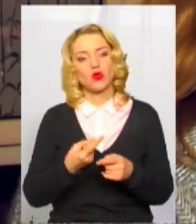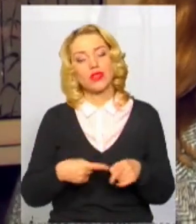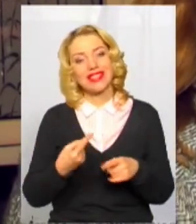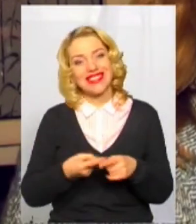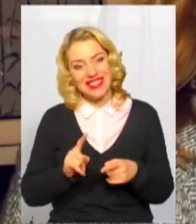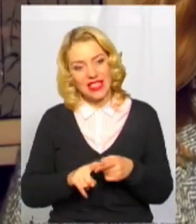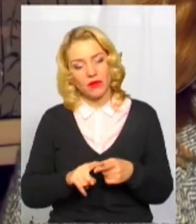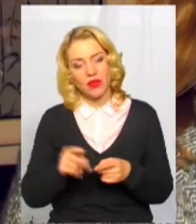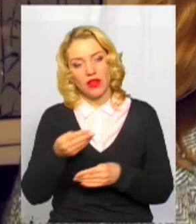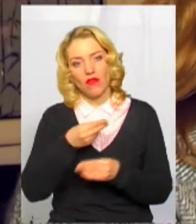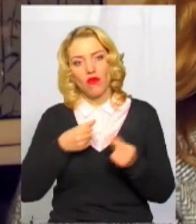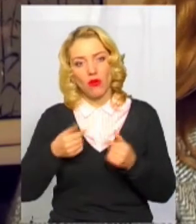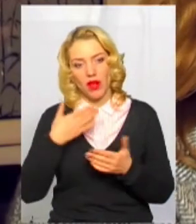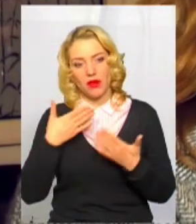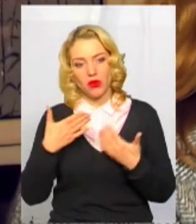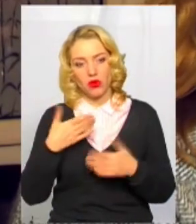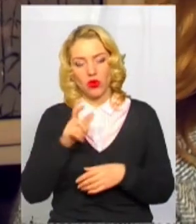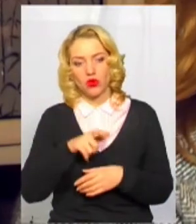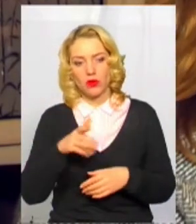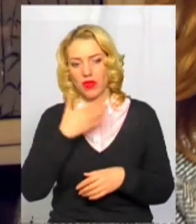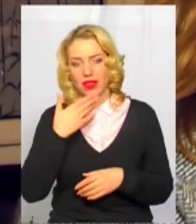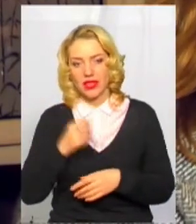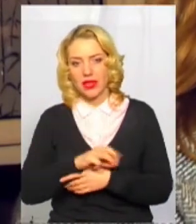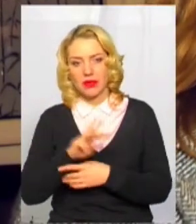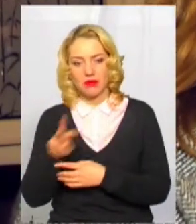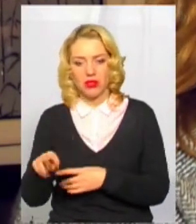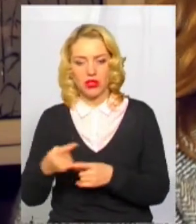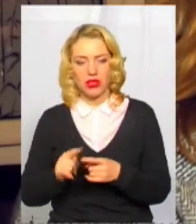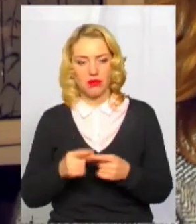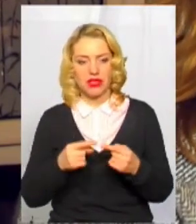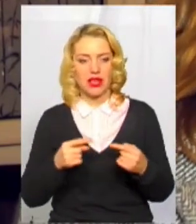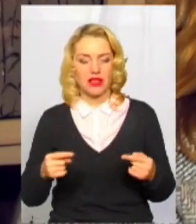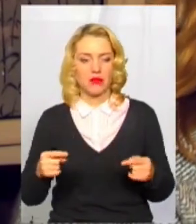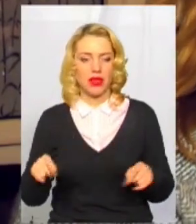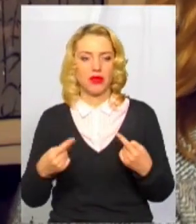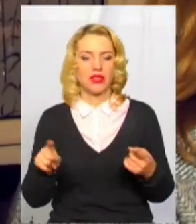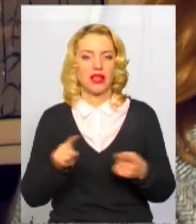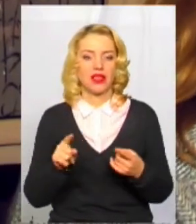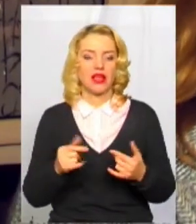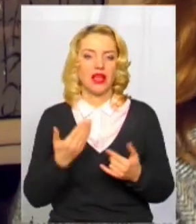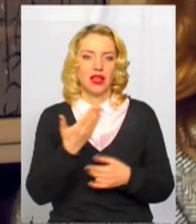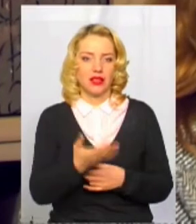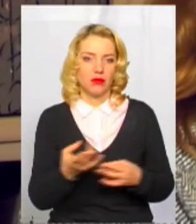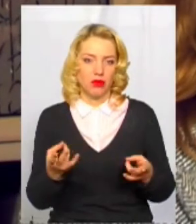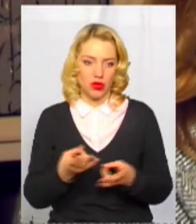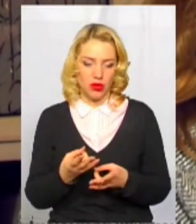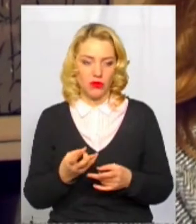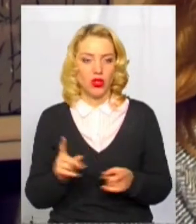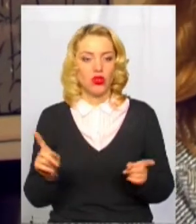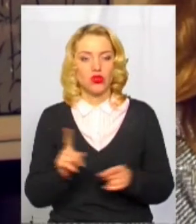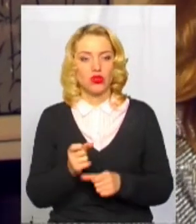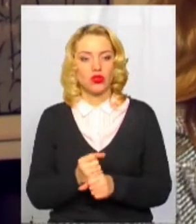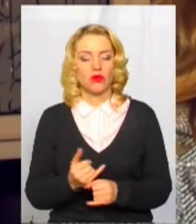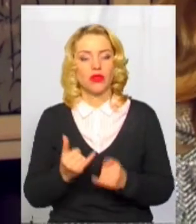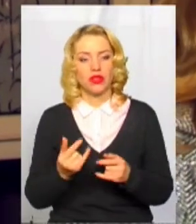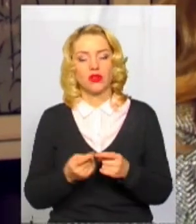В зв'язку з цим, тобто і формальним підходом, особи не забезпечуються тими засобами реабілітації, які їм потрібно. Що зроблено для